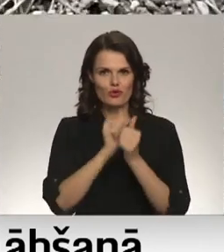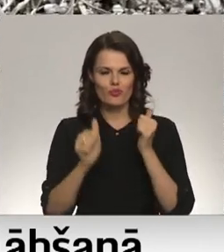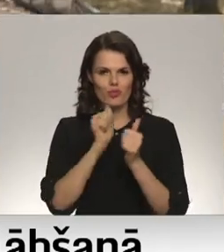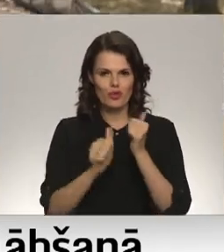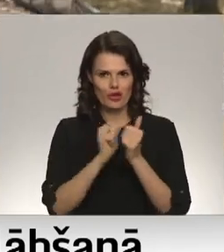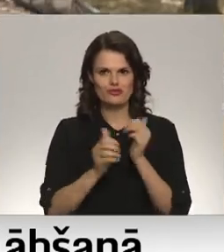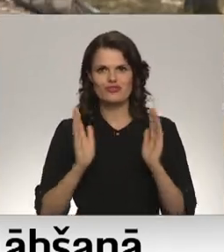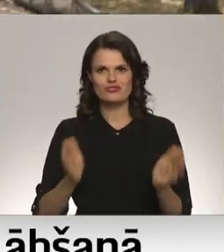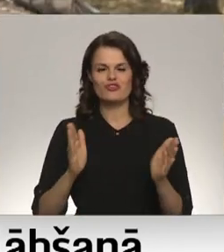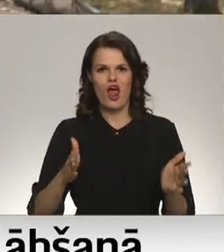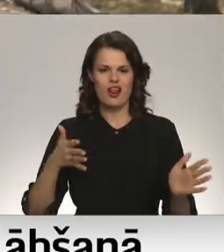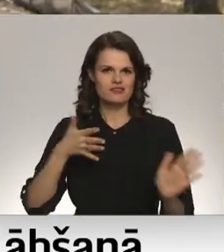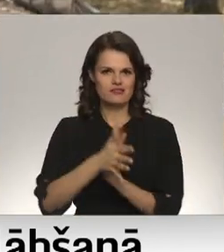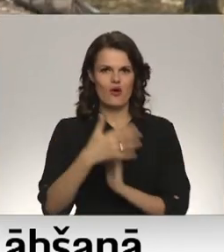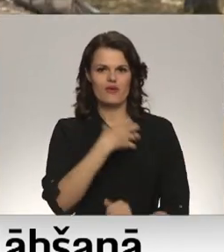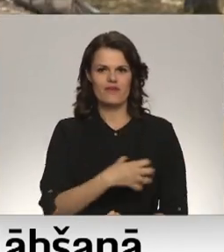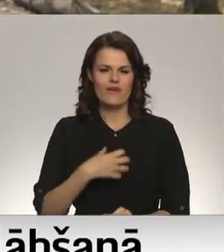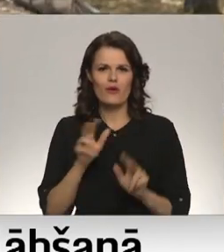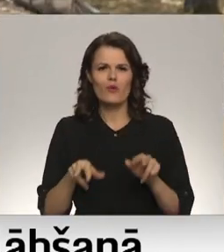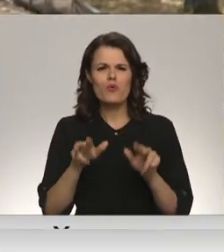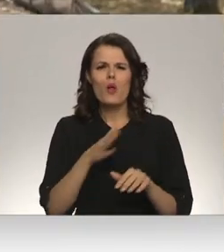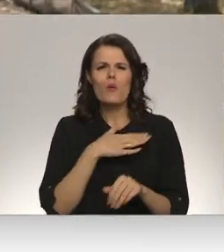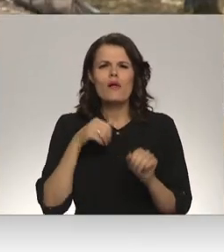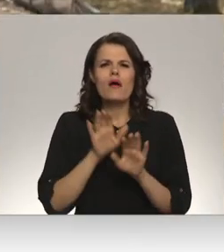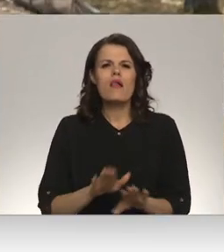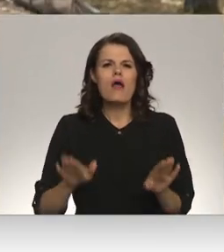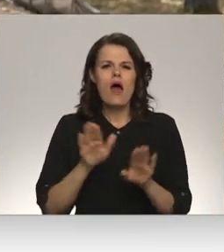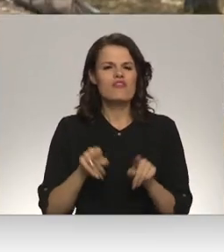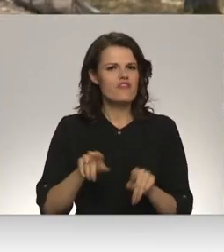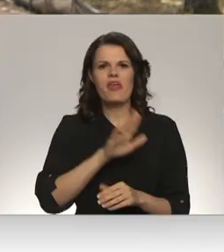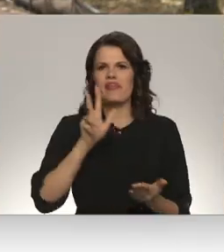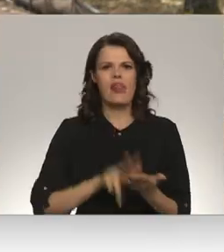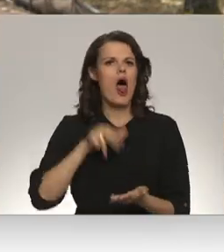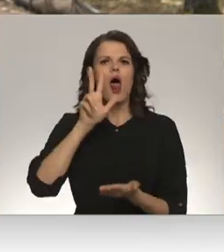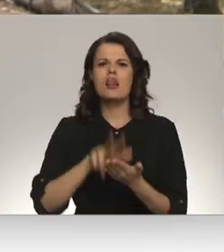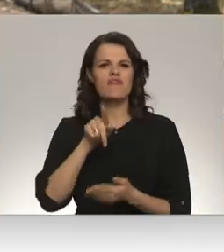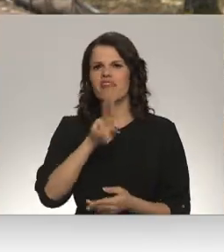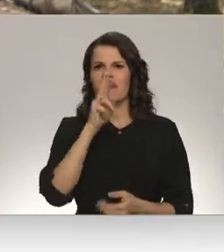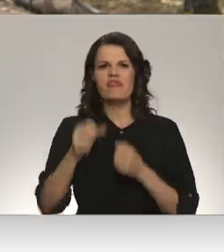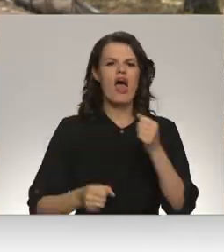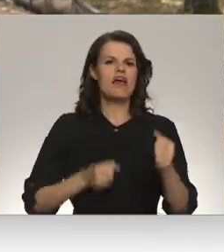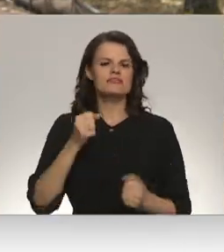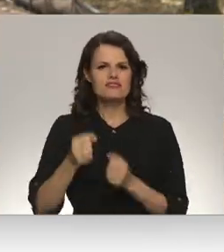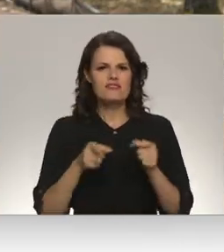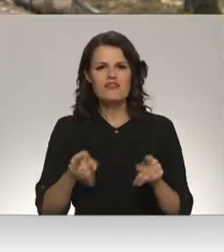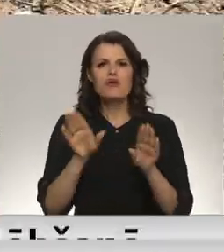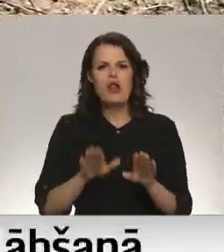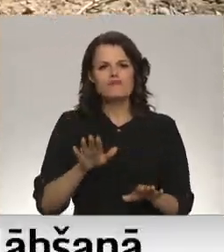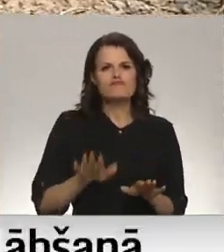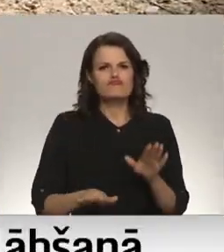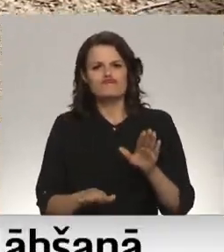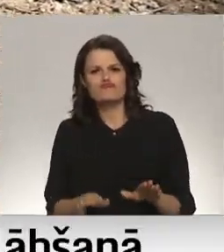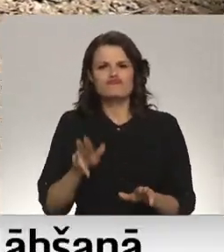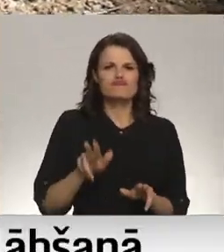veidoti ceļi. Krūpīši patiesībā migrē ļoti, ļoti lēni. Viņi nelec, viņi neskrien, viņi lēnu garu čāpo.